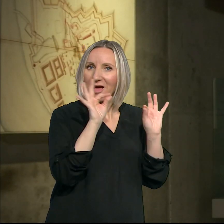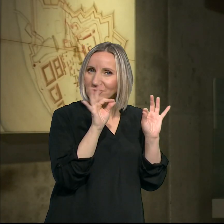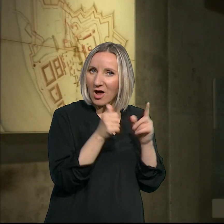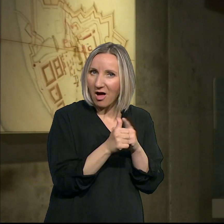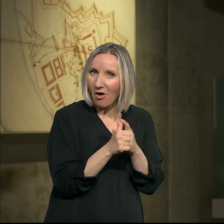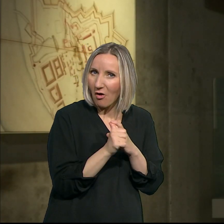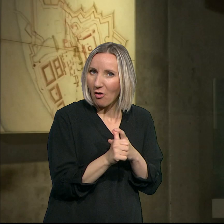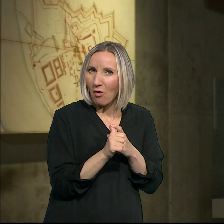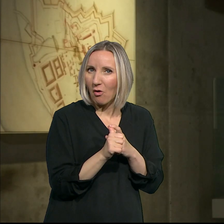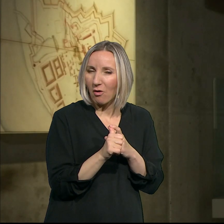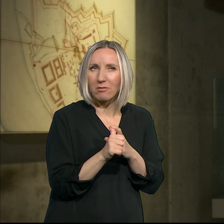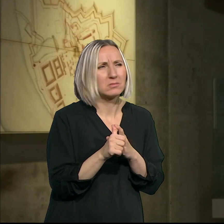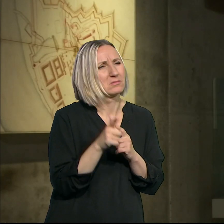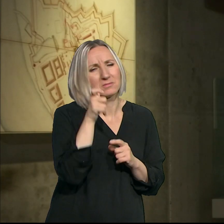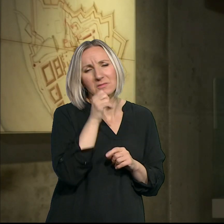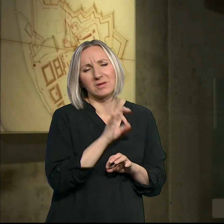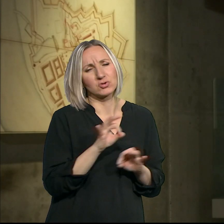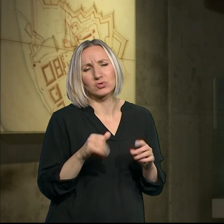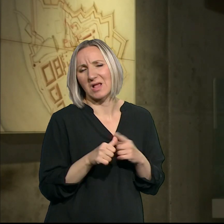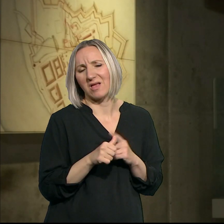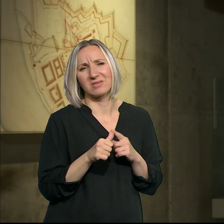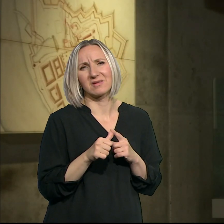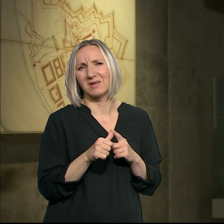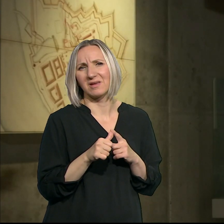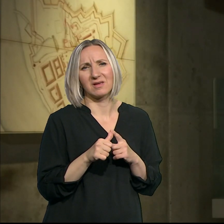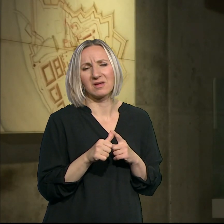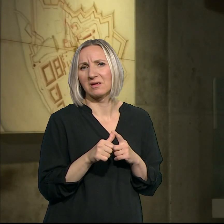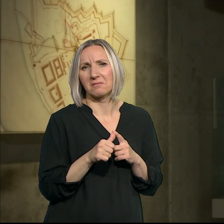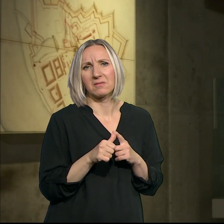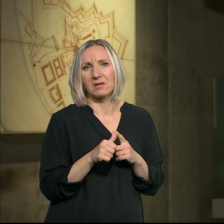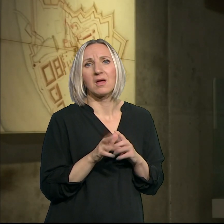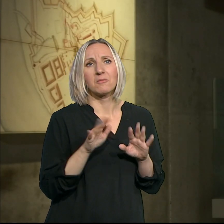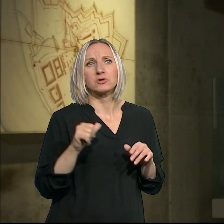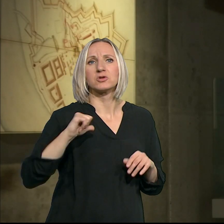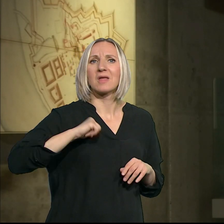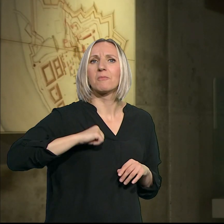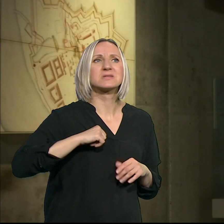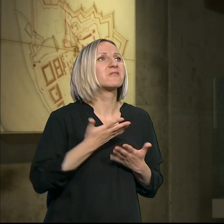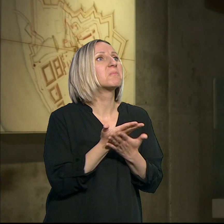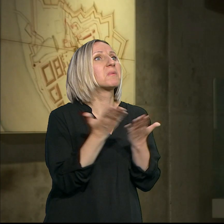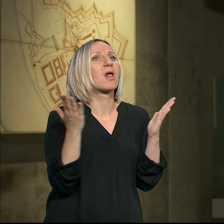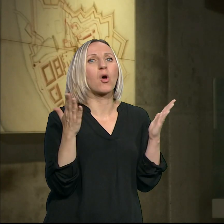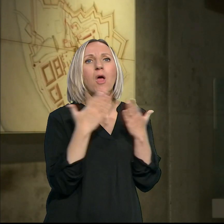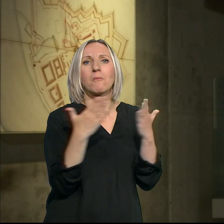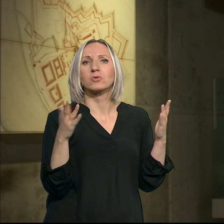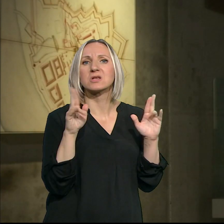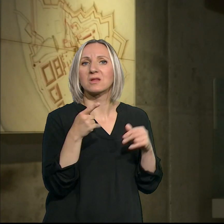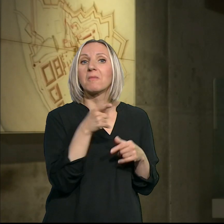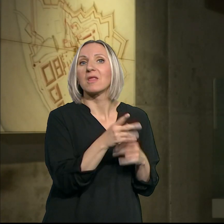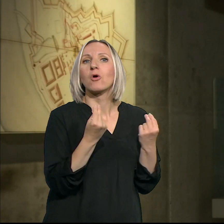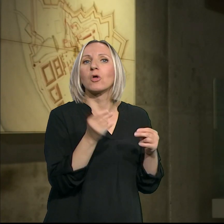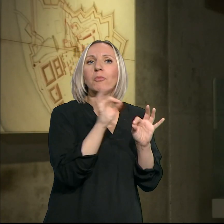vinčarske kulture koji su izuzetni, koje stvarno može da pozavidi bilo koji muzej da ima tako